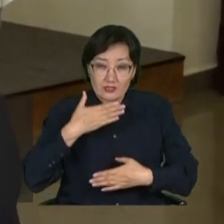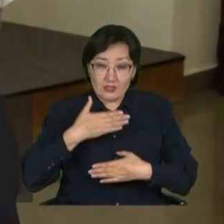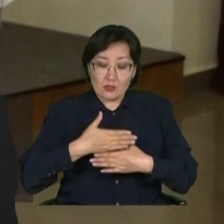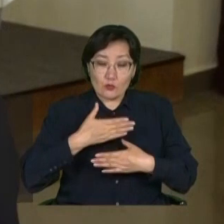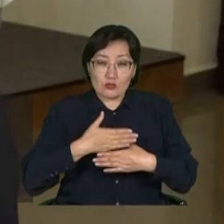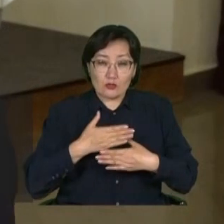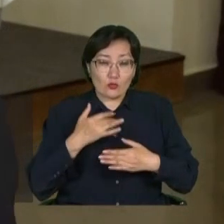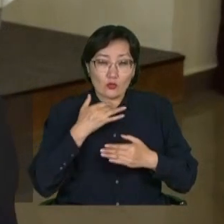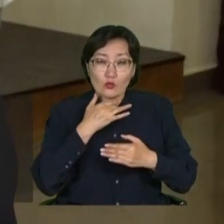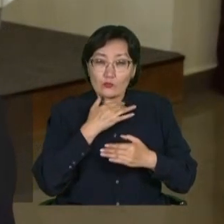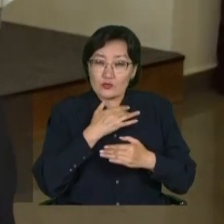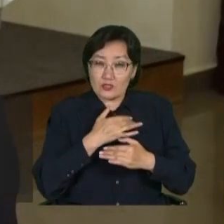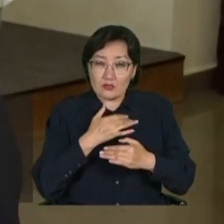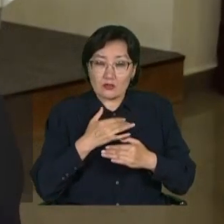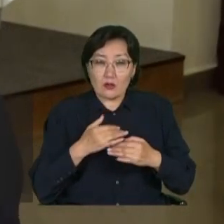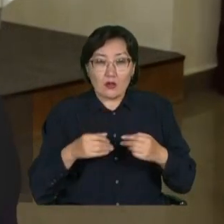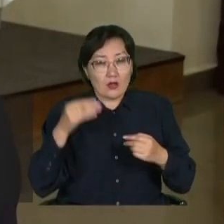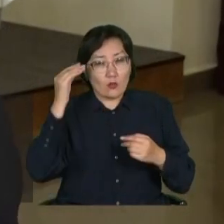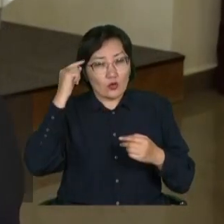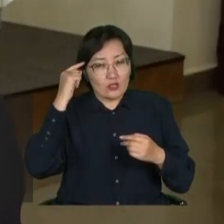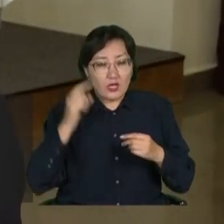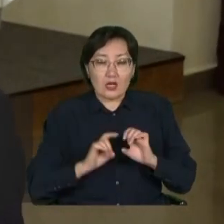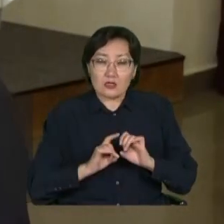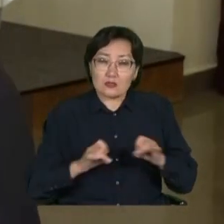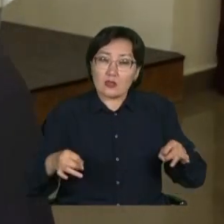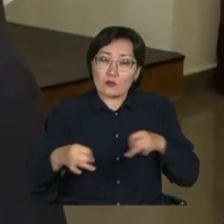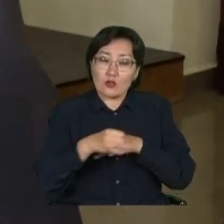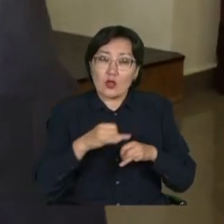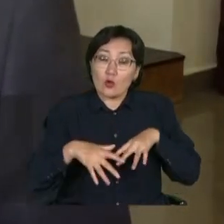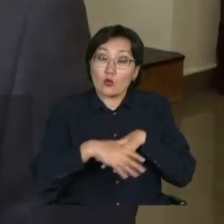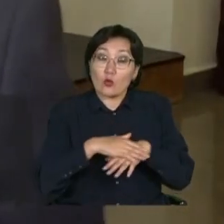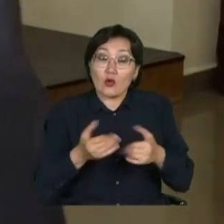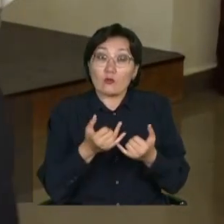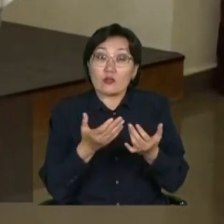қойылымда көптеген ойлар айтылады. Жалпы қоғамға,